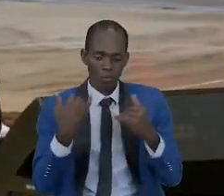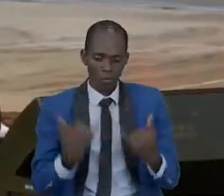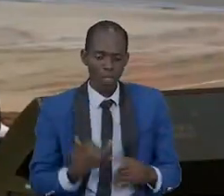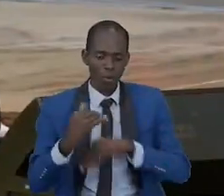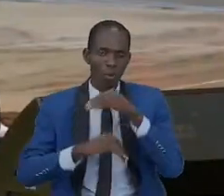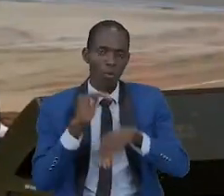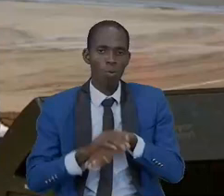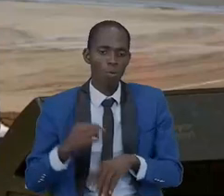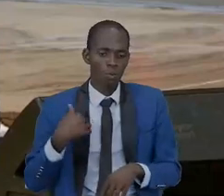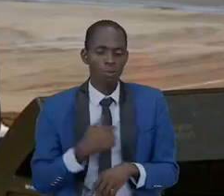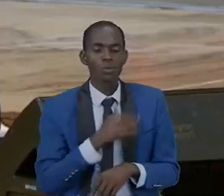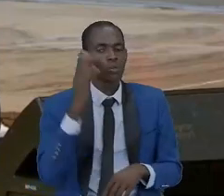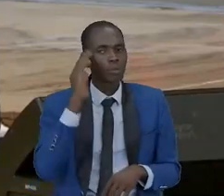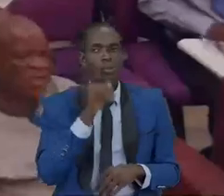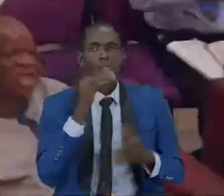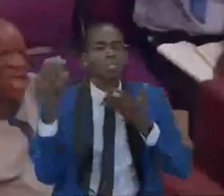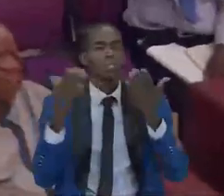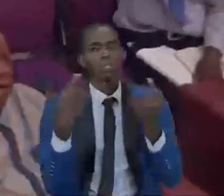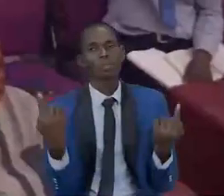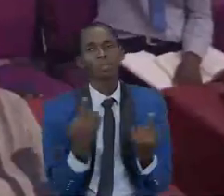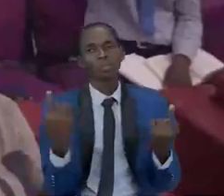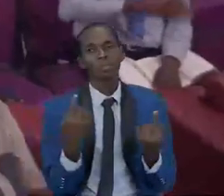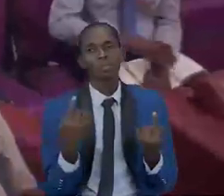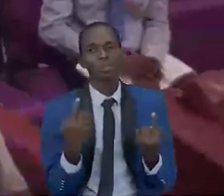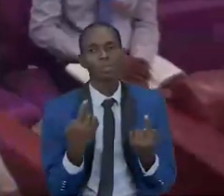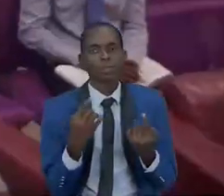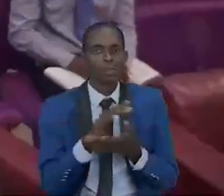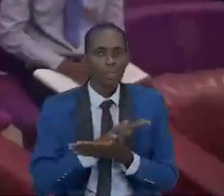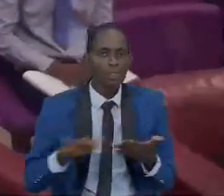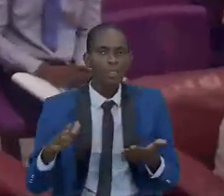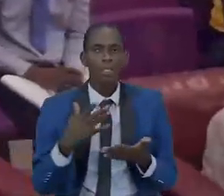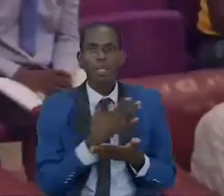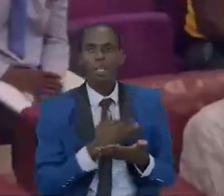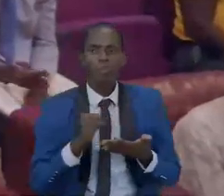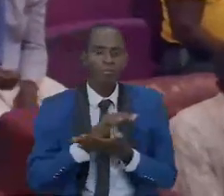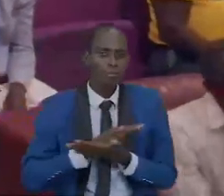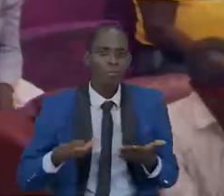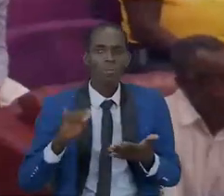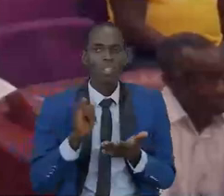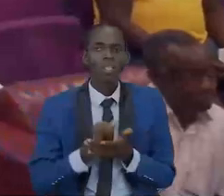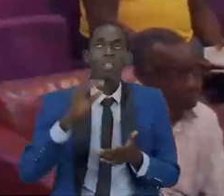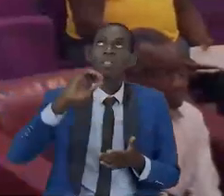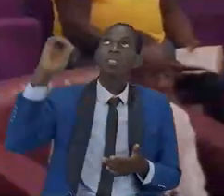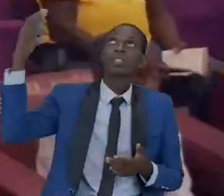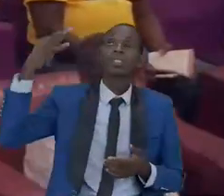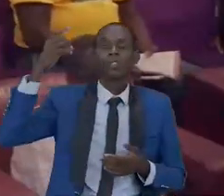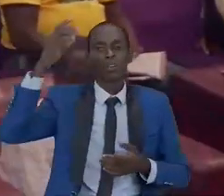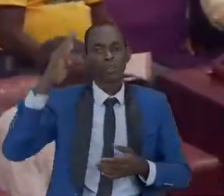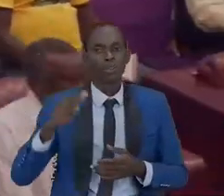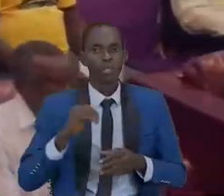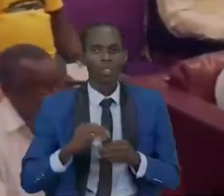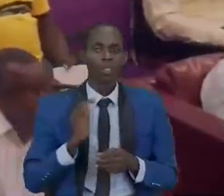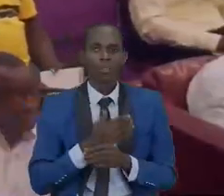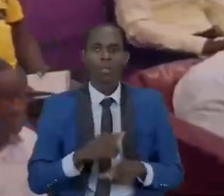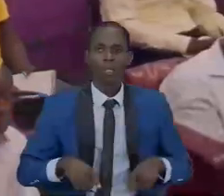détruit afin que nous servions plus de péché afin que ne soit plus esclave du péché alors c'est clair que la grâce de Dieu dans notre